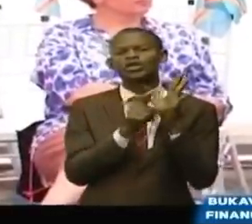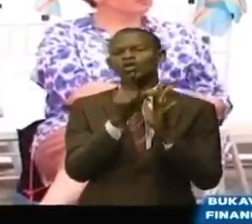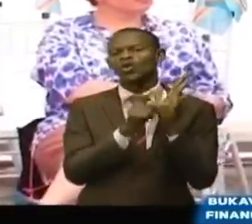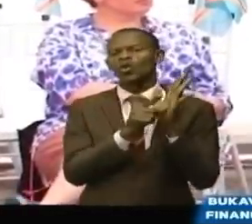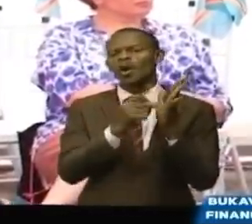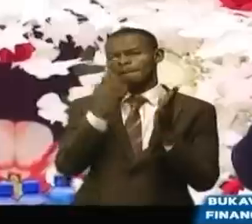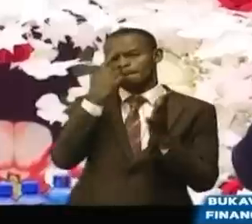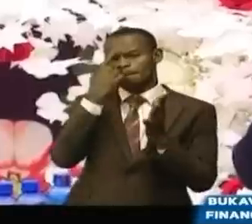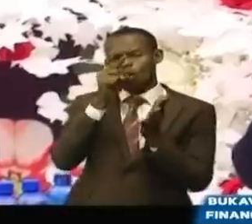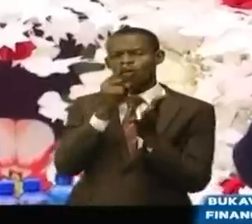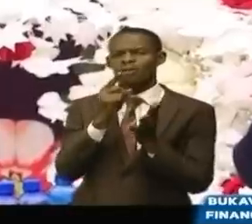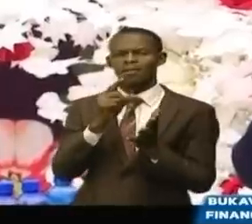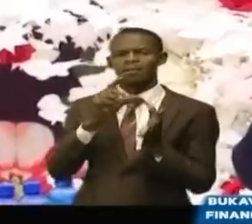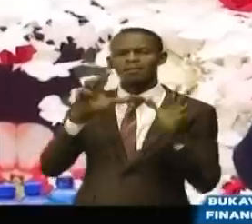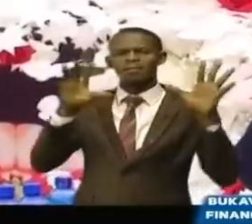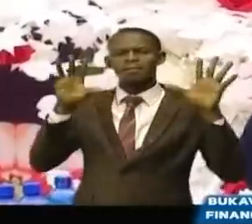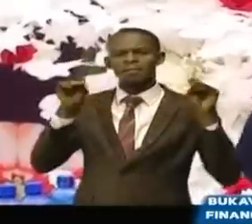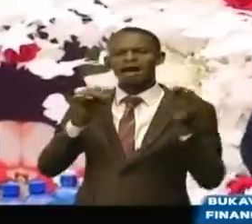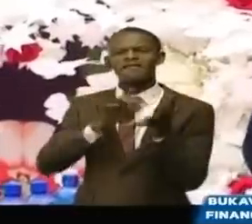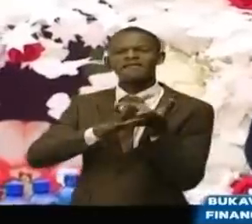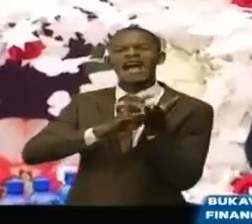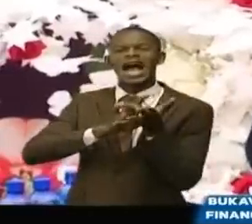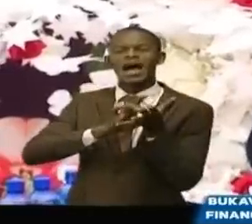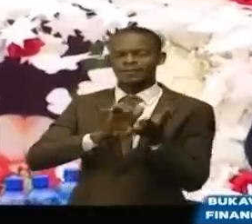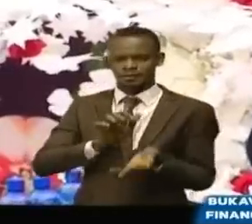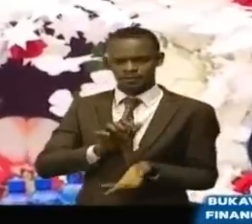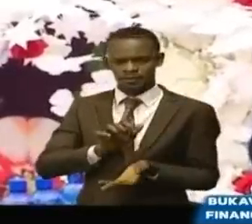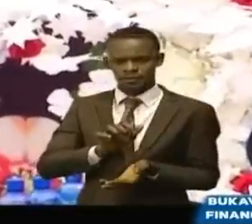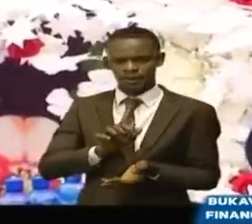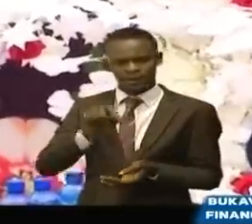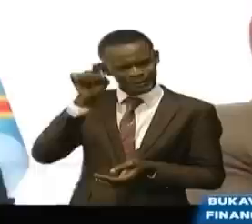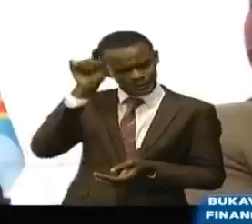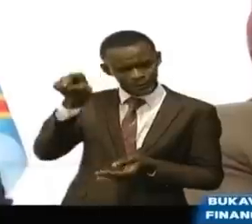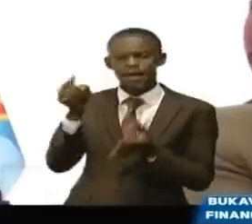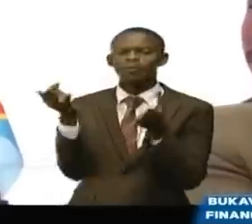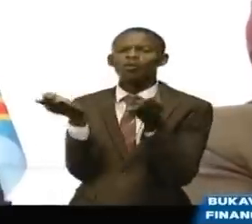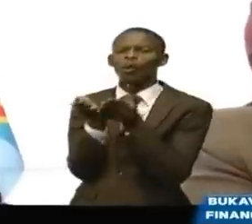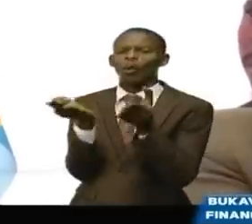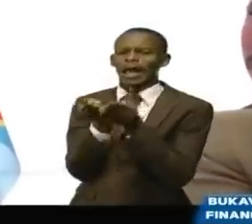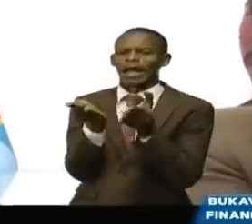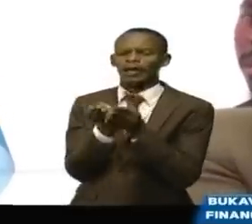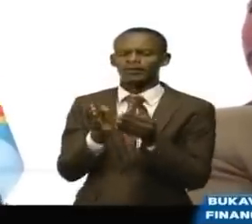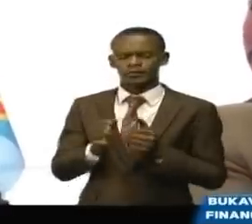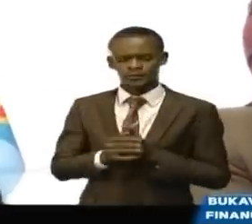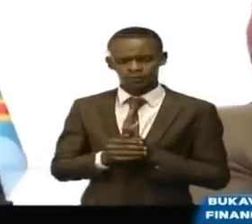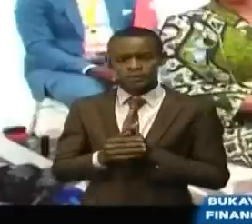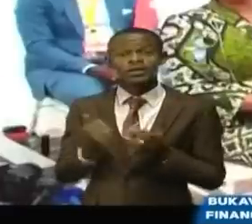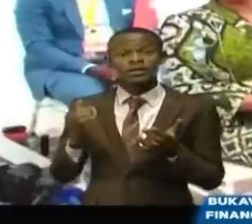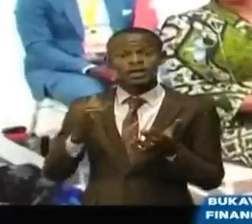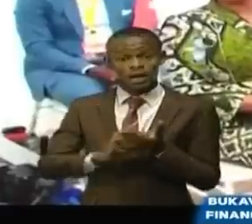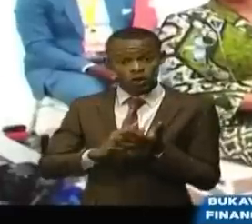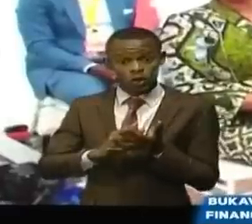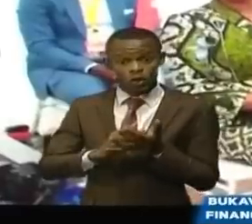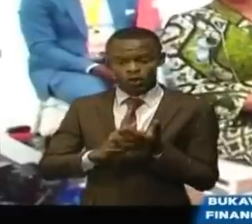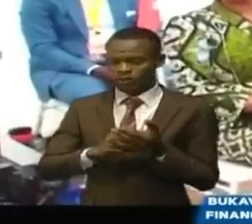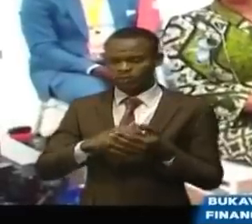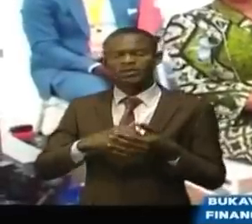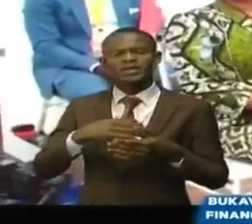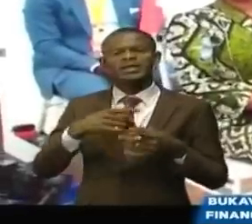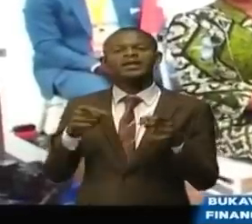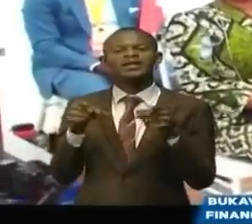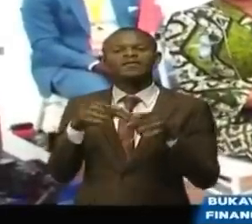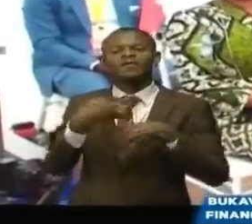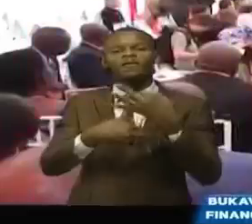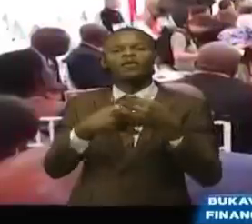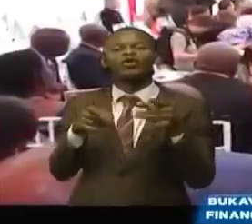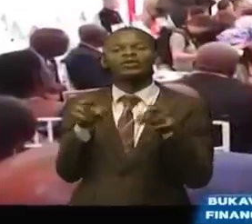La CDR Bukavu est aussi un modèle réussi du partenariat public-privé parce qu'elle fonctionne sous statut d'une ASBL et porte